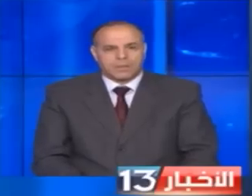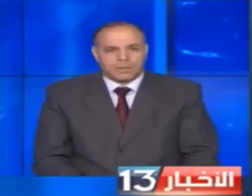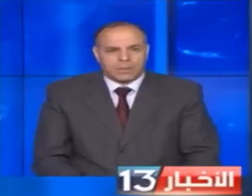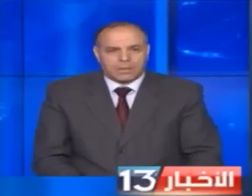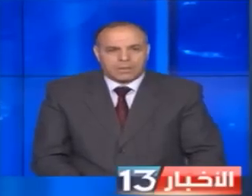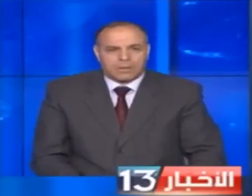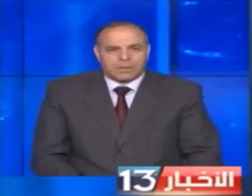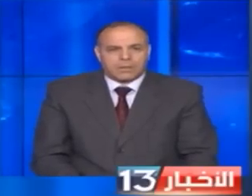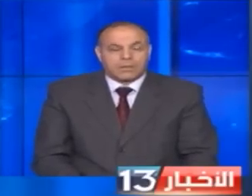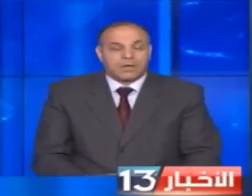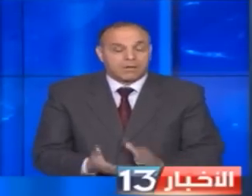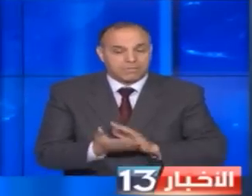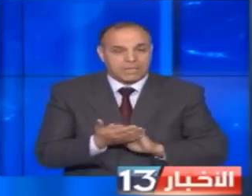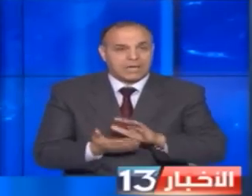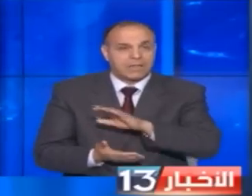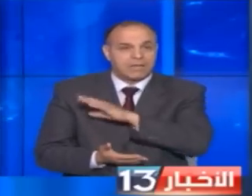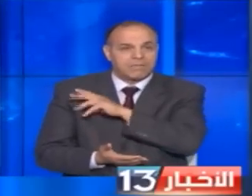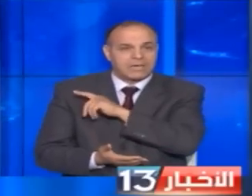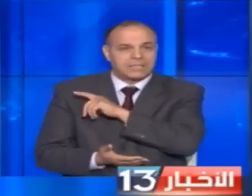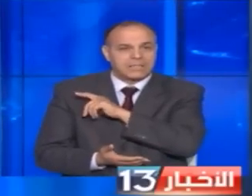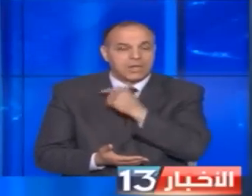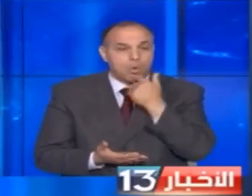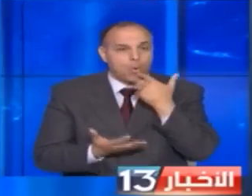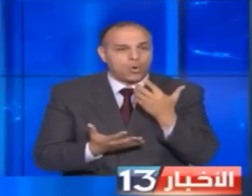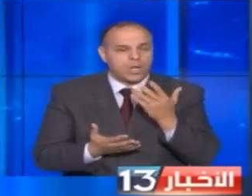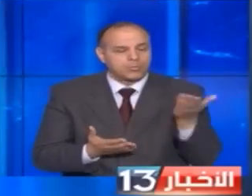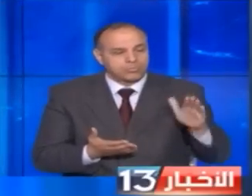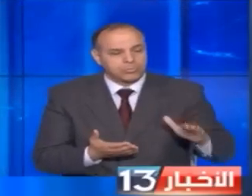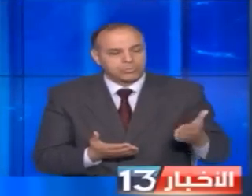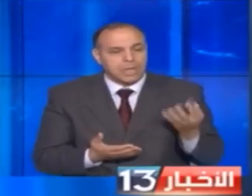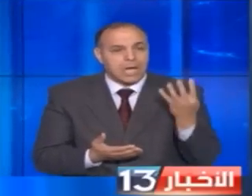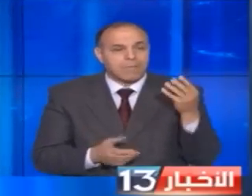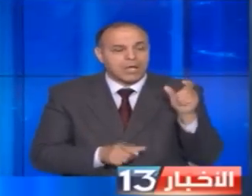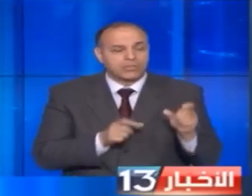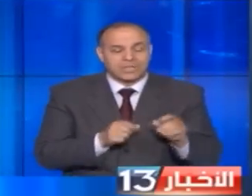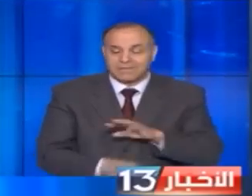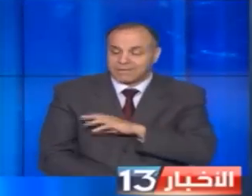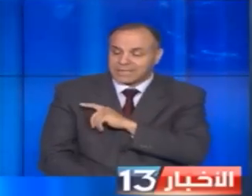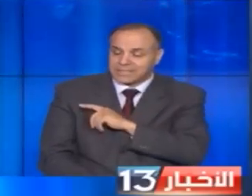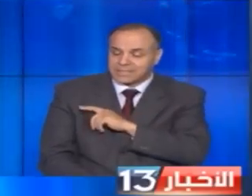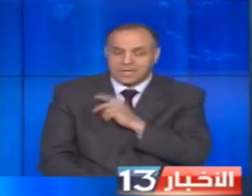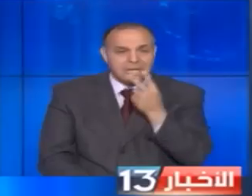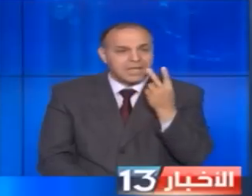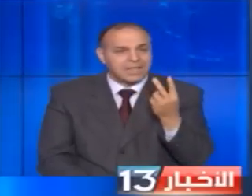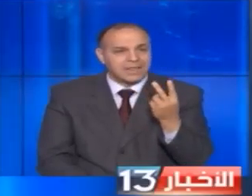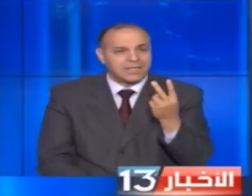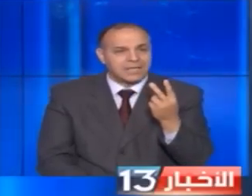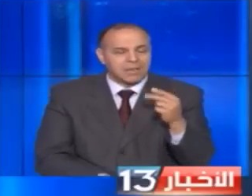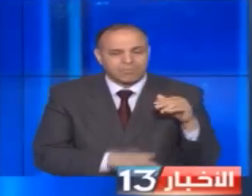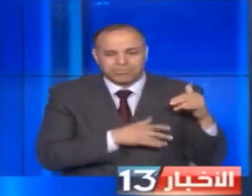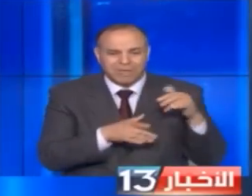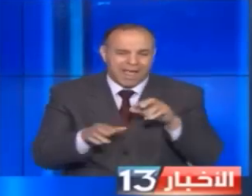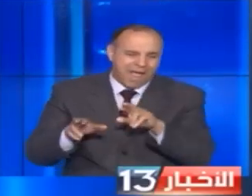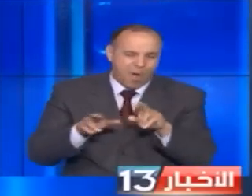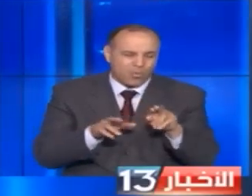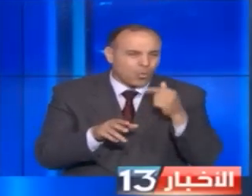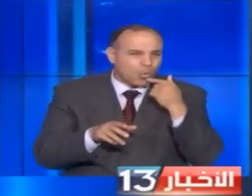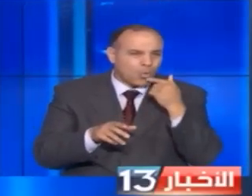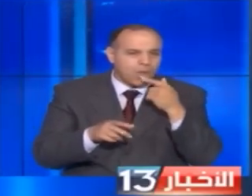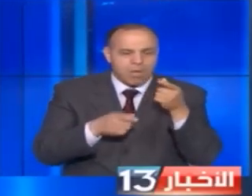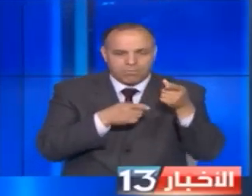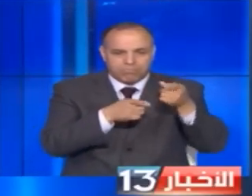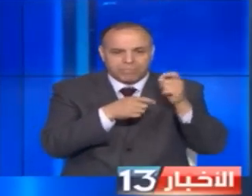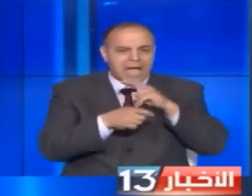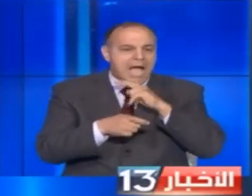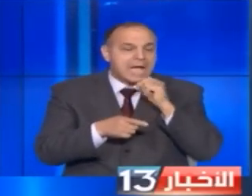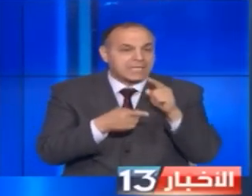في الاراضي الفلسطينيه المحتله استشهد اربعه فلسطينيين اثنان منهم في مسيرات العوده برصاص قوات